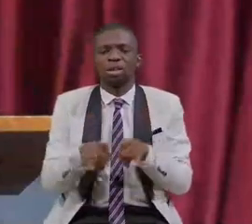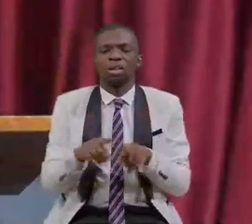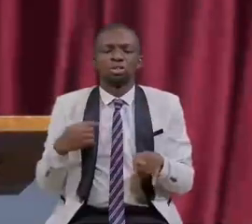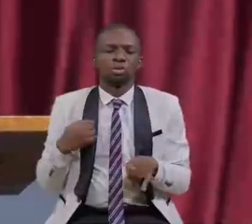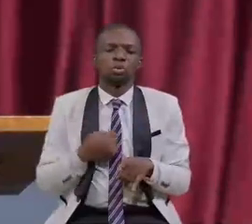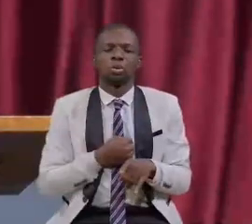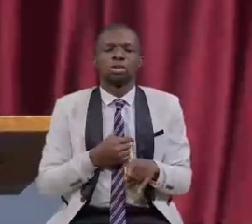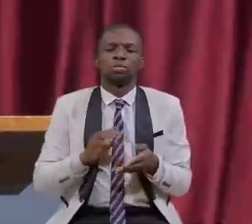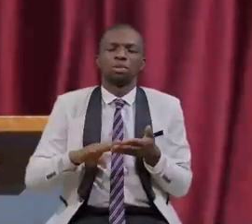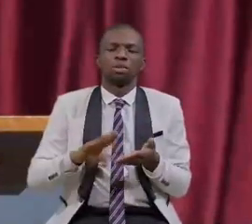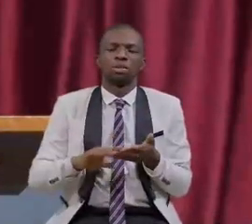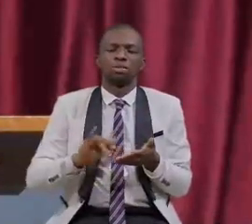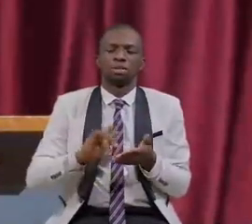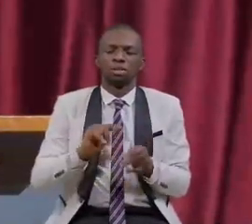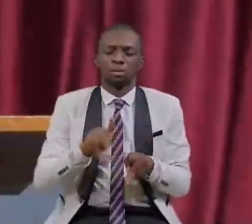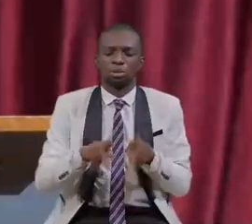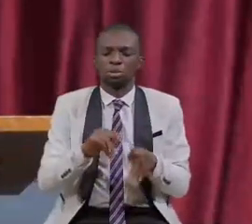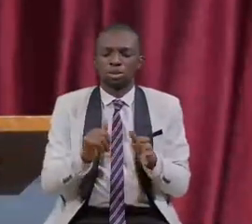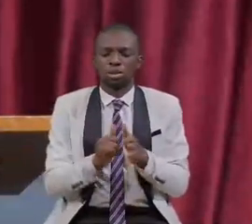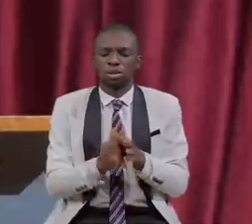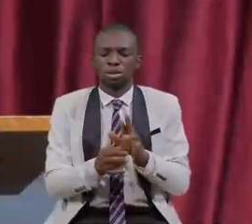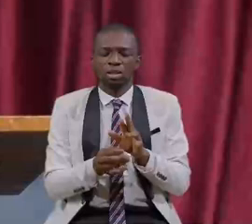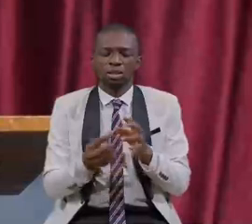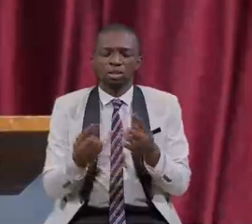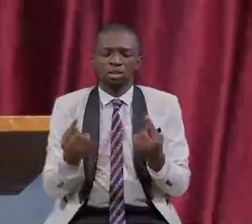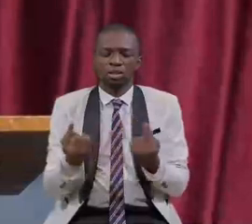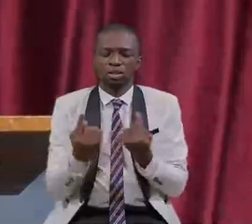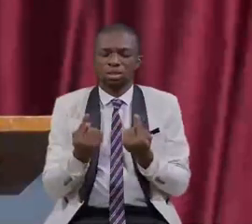Comme nous pardonnons ceux qui nous ont offensés.